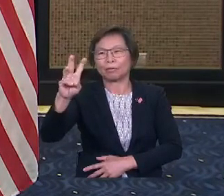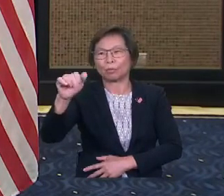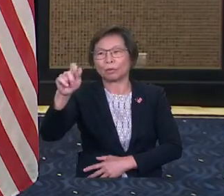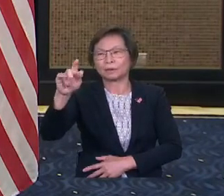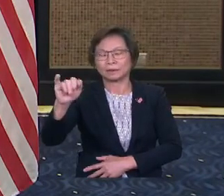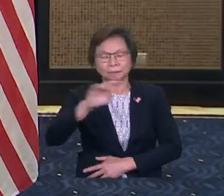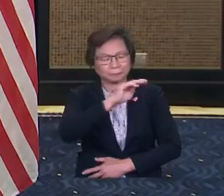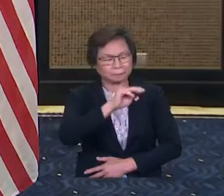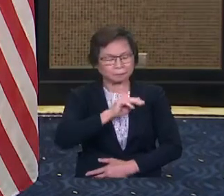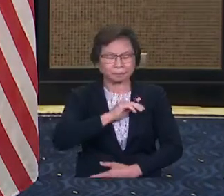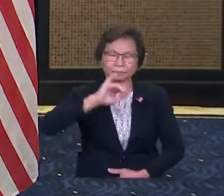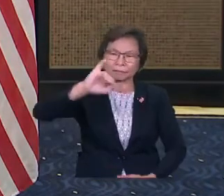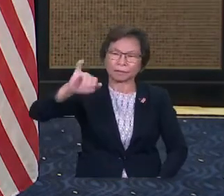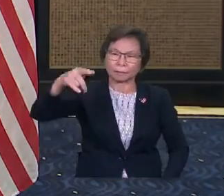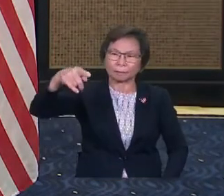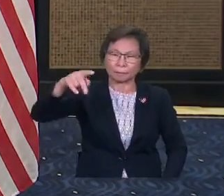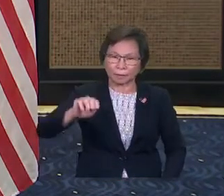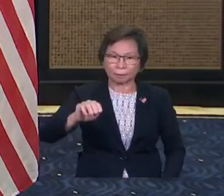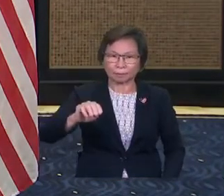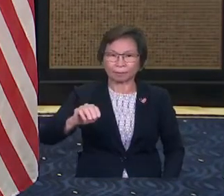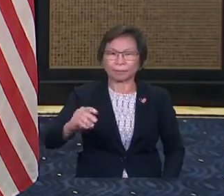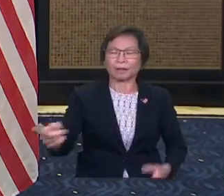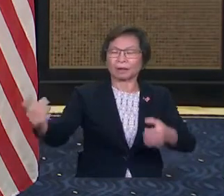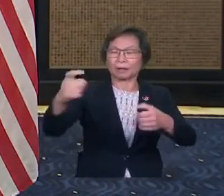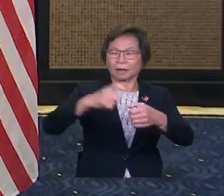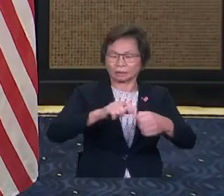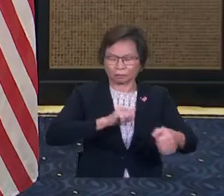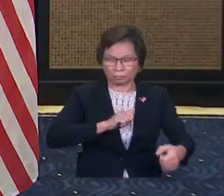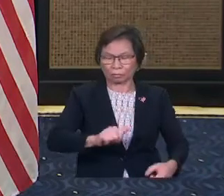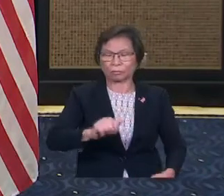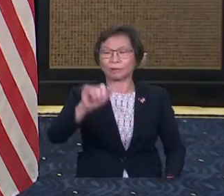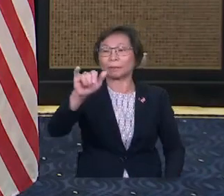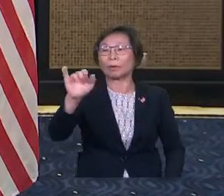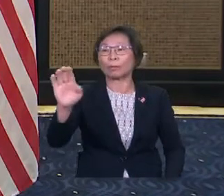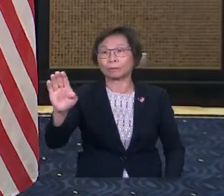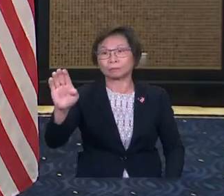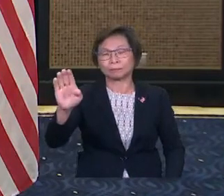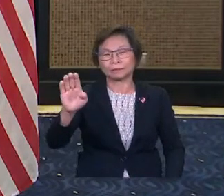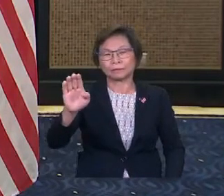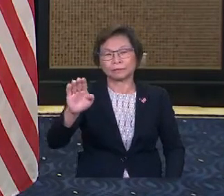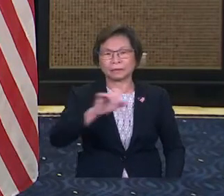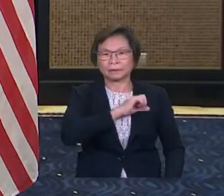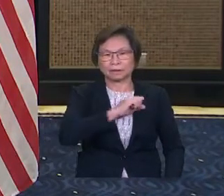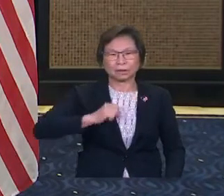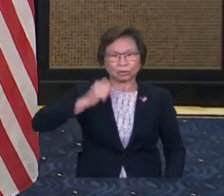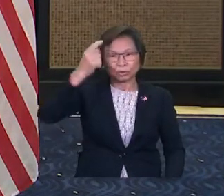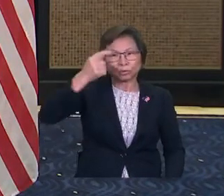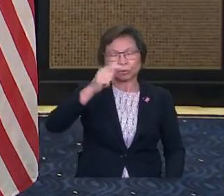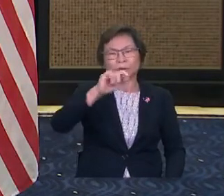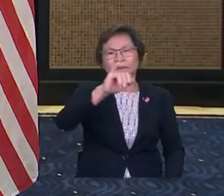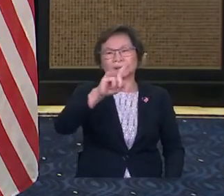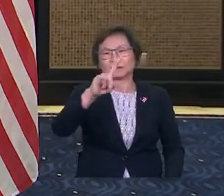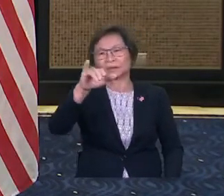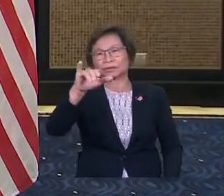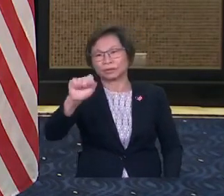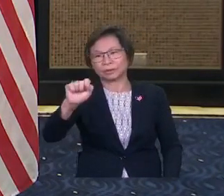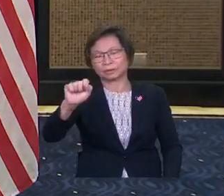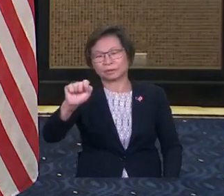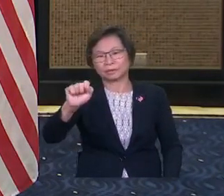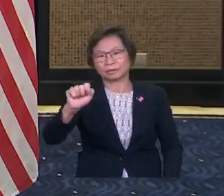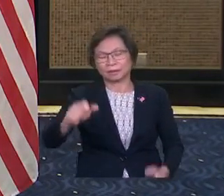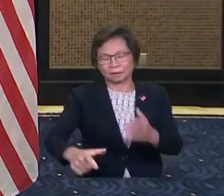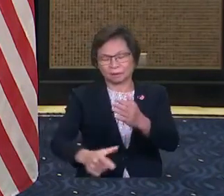Hai menteri di jabatan Perdana Menteri hal yang walau Gamma yang hormat sinetron Idris bin Ahmad